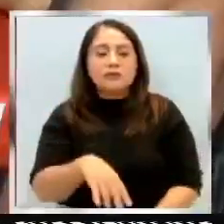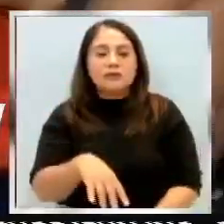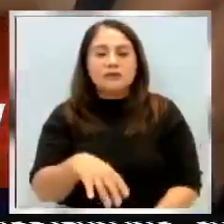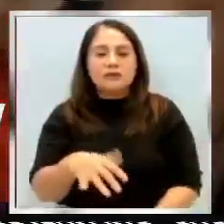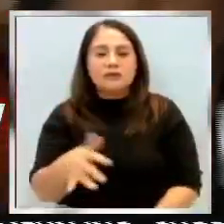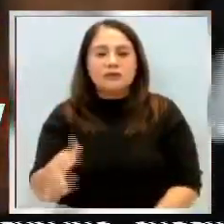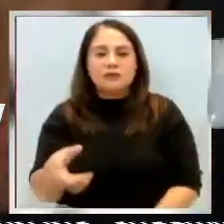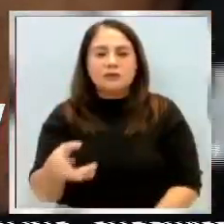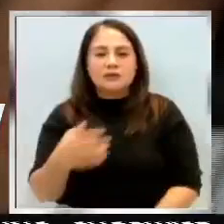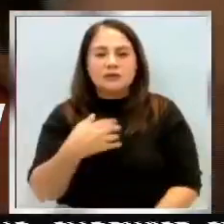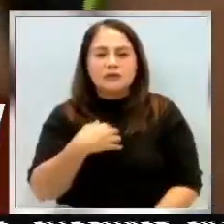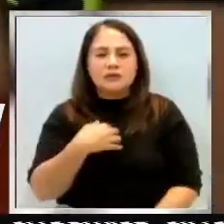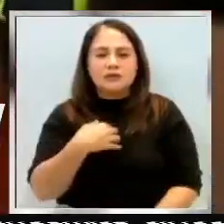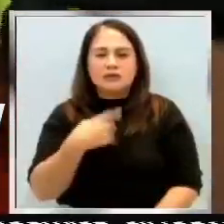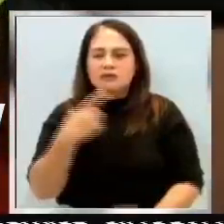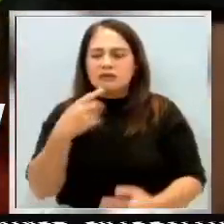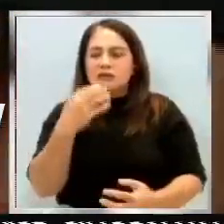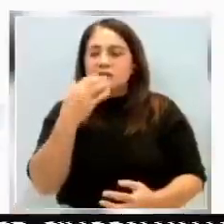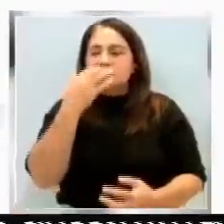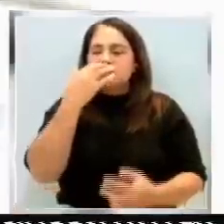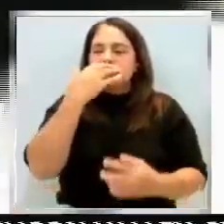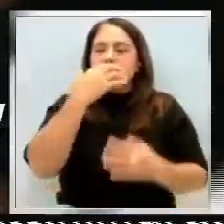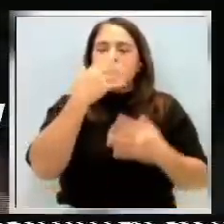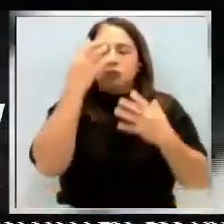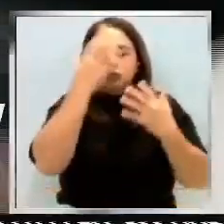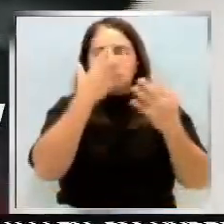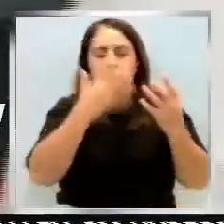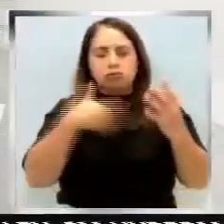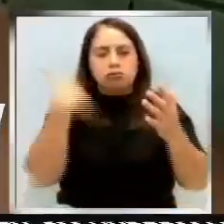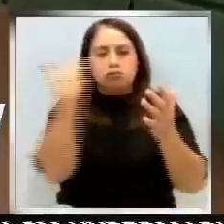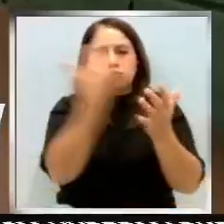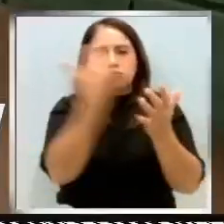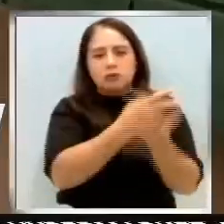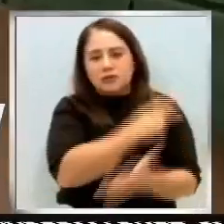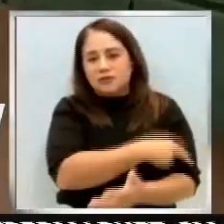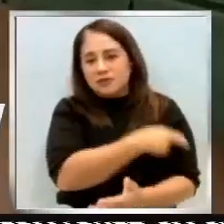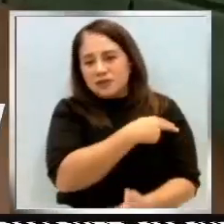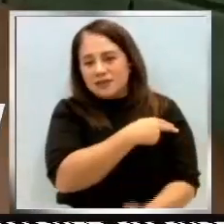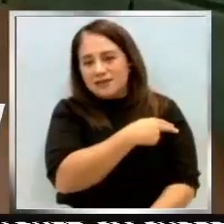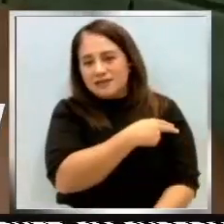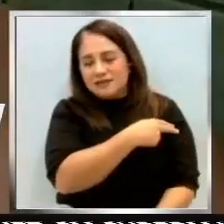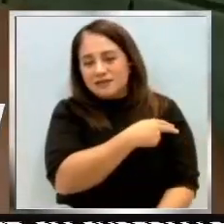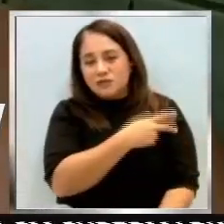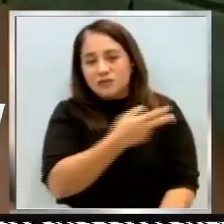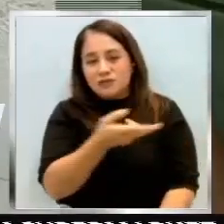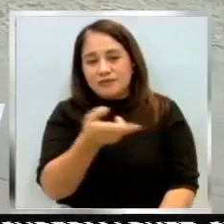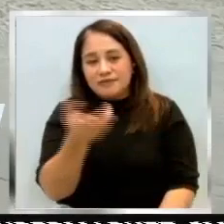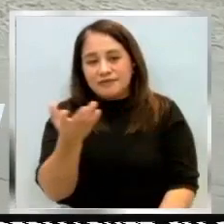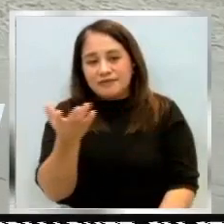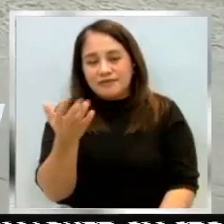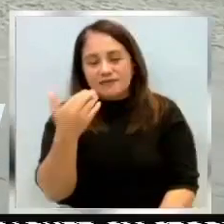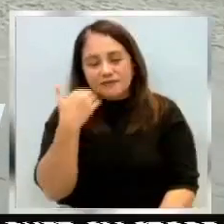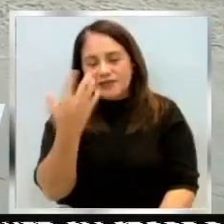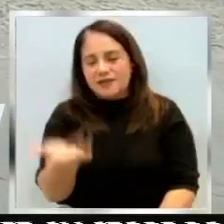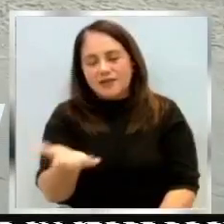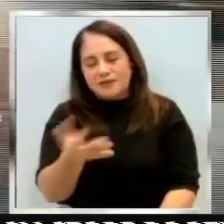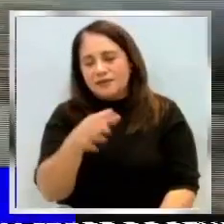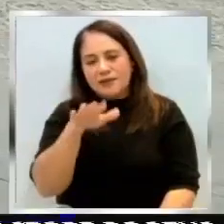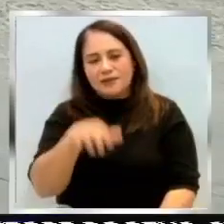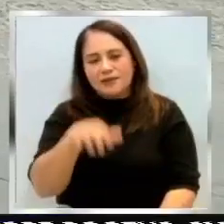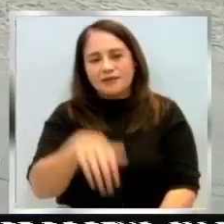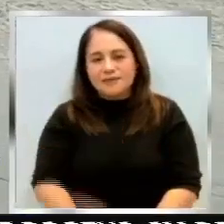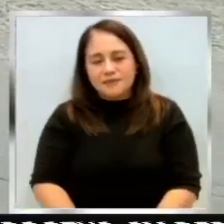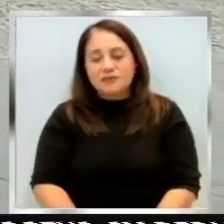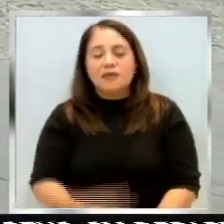nakabot ng ospital. Doon sa ospital na lang, parang patay na pala yung bata. Mula